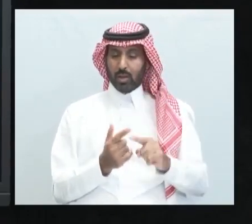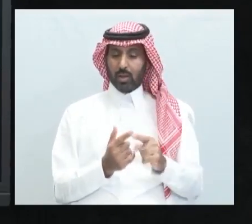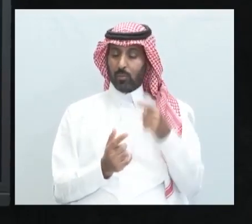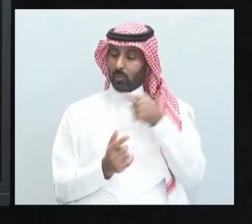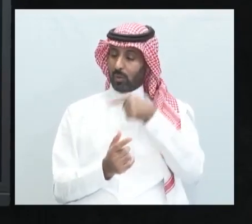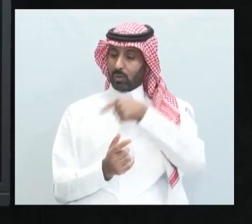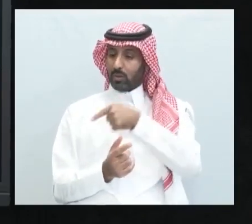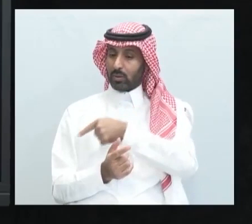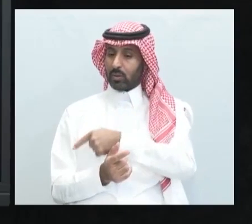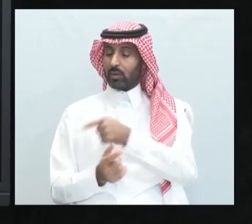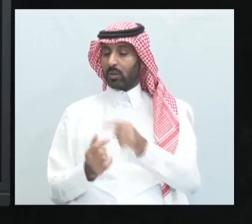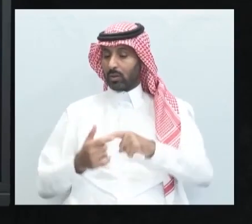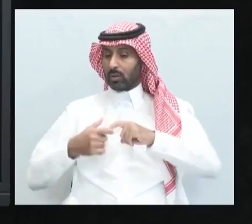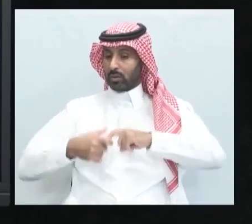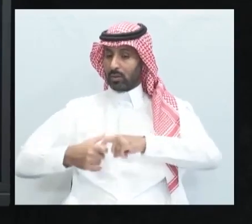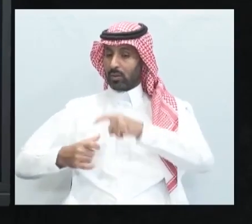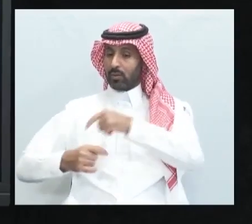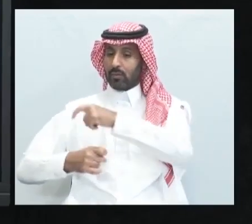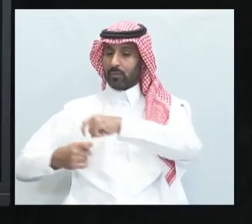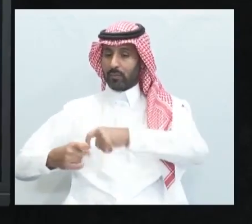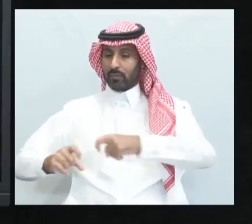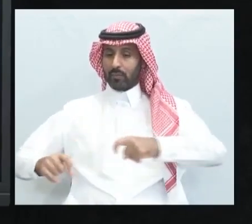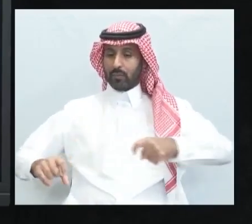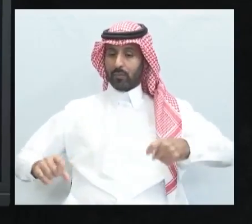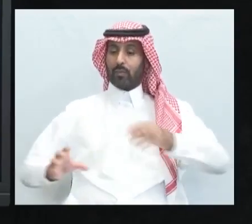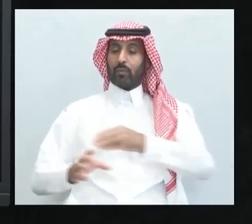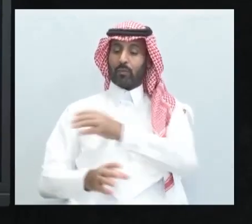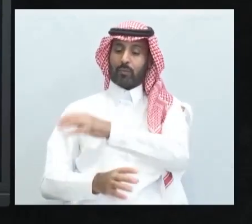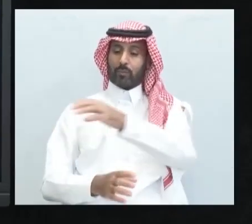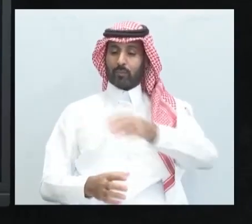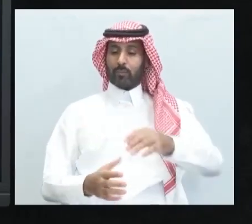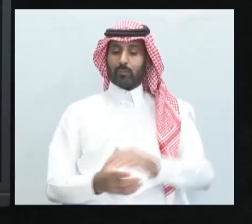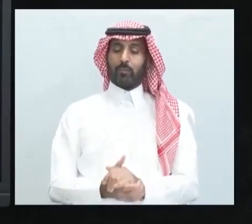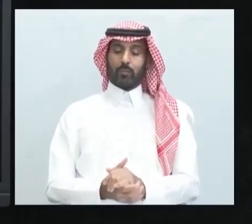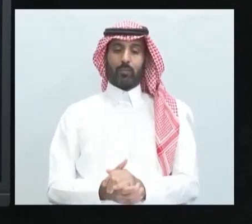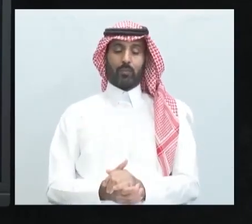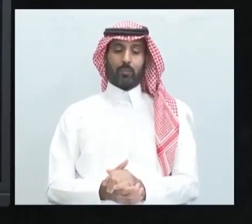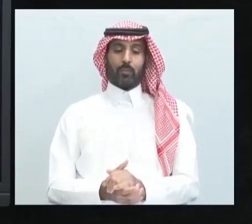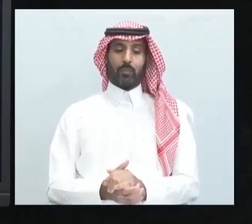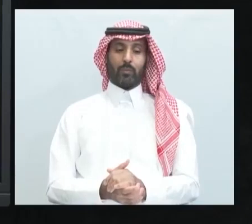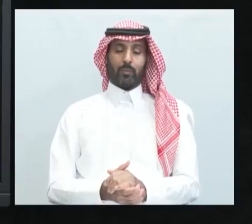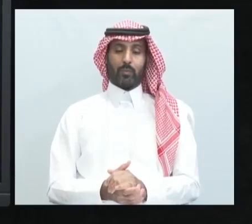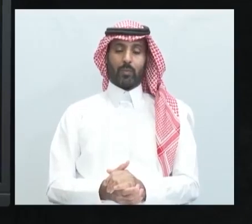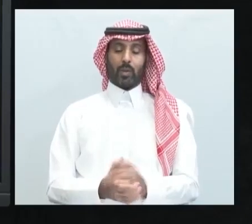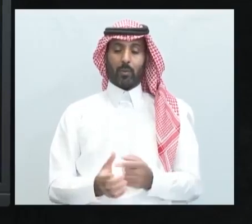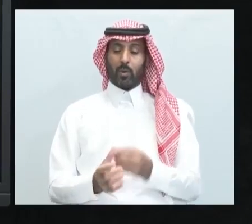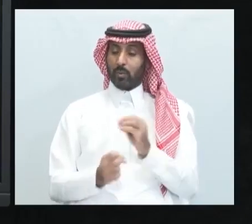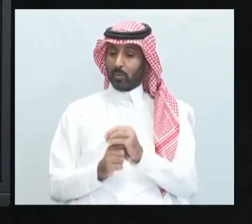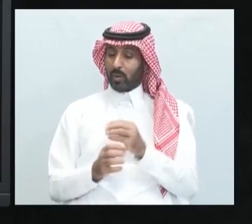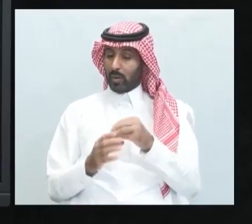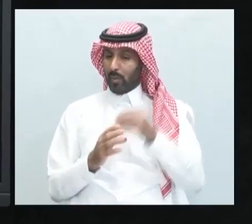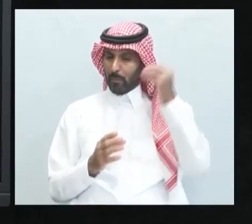البوينتر المؤشر ويرتبط باقي العقد ترتبط مع بعض البعض كما ذكرنا ان كل عقده تحتوي على جوزين جزء البيانات